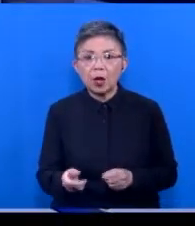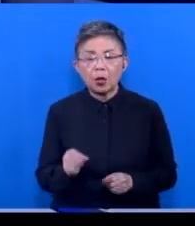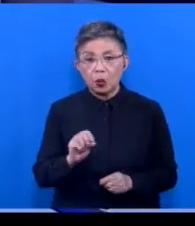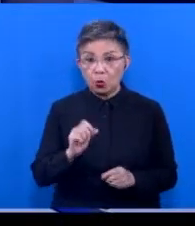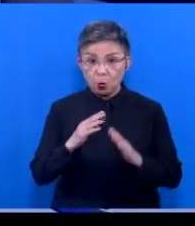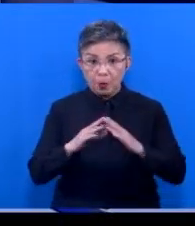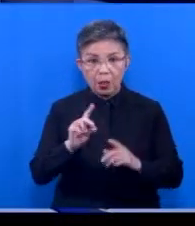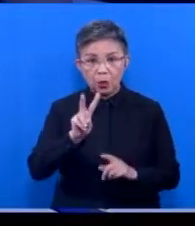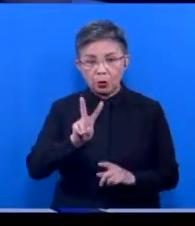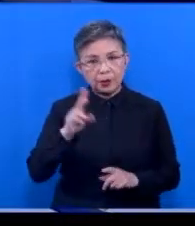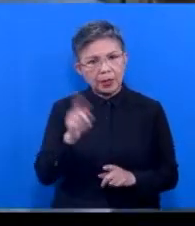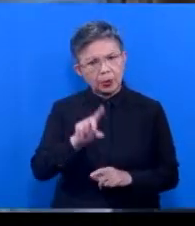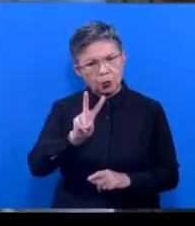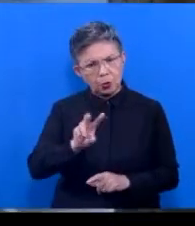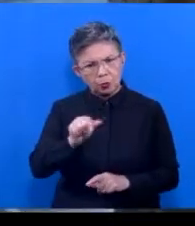bulan lalu.